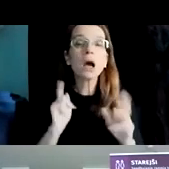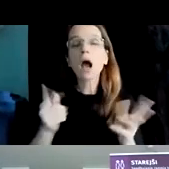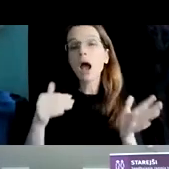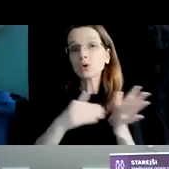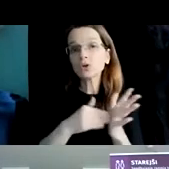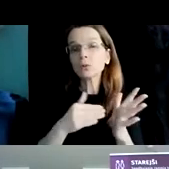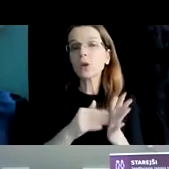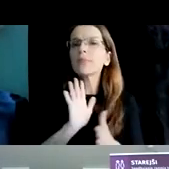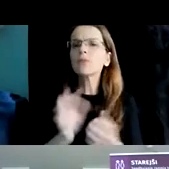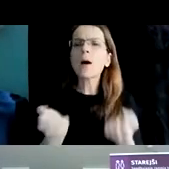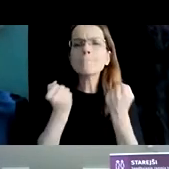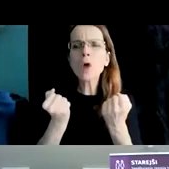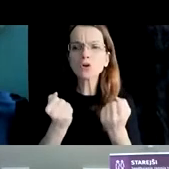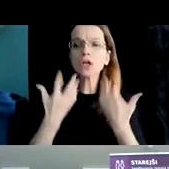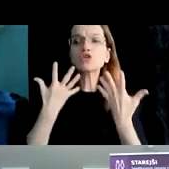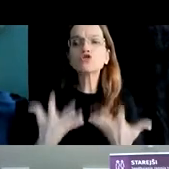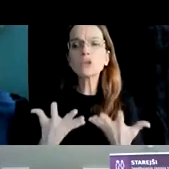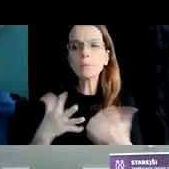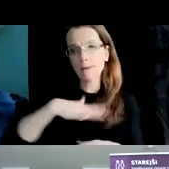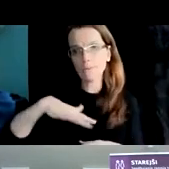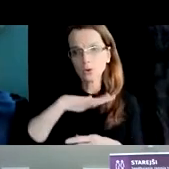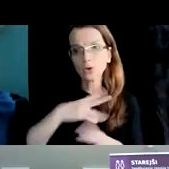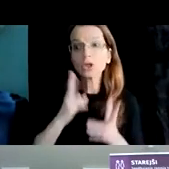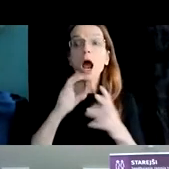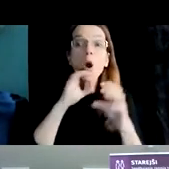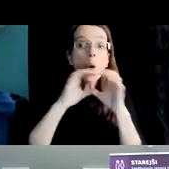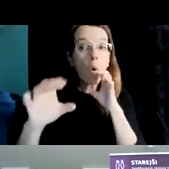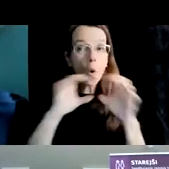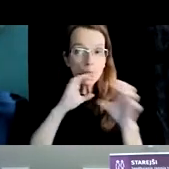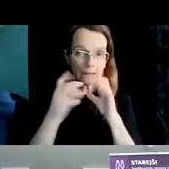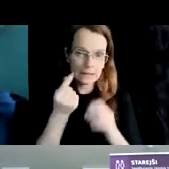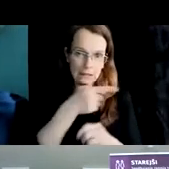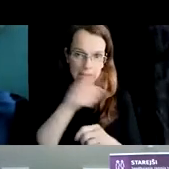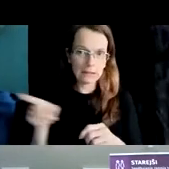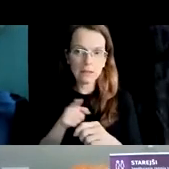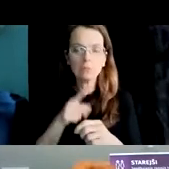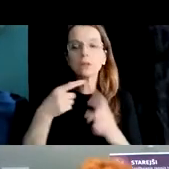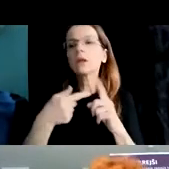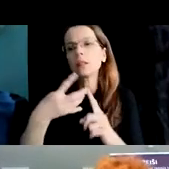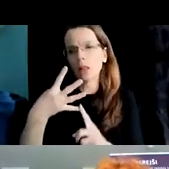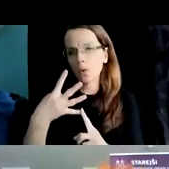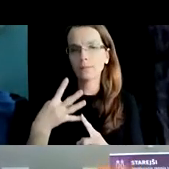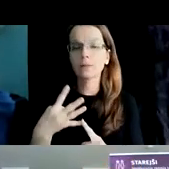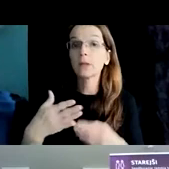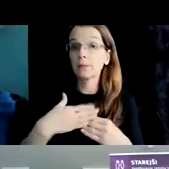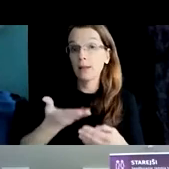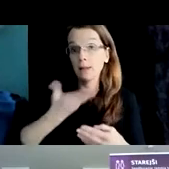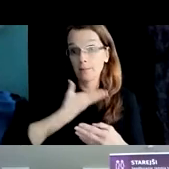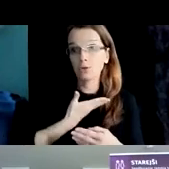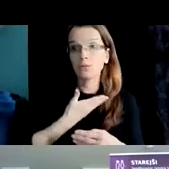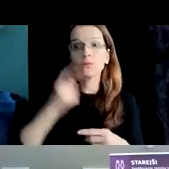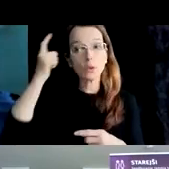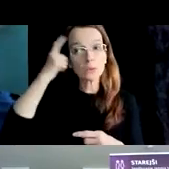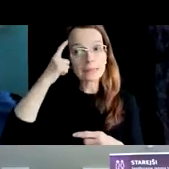njihova močna in šibka področja, kako komunicirati z njimi in podobno. Pri pridobivanju teh znanj jim lahko